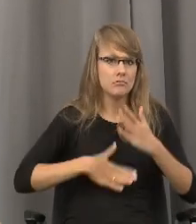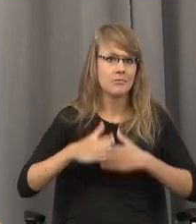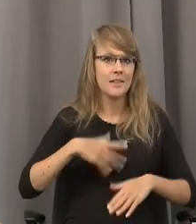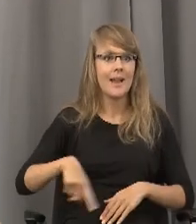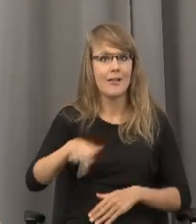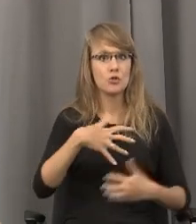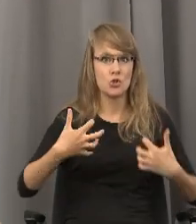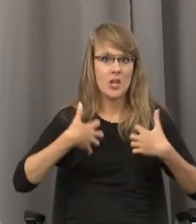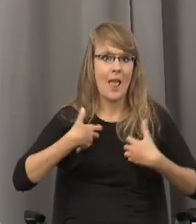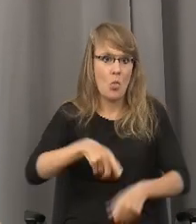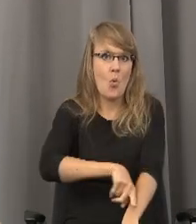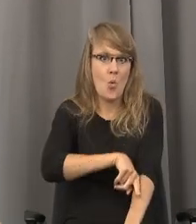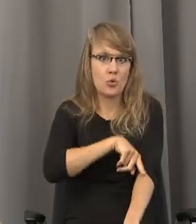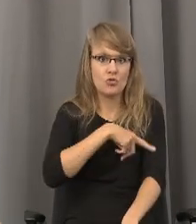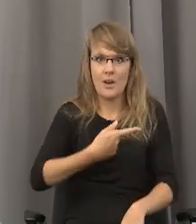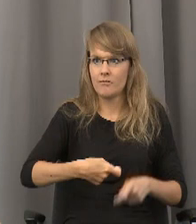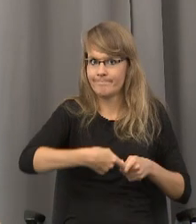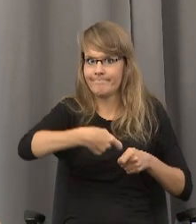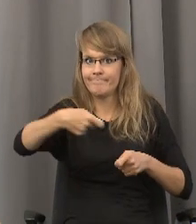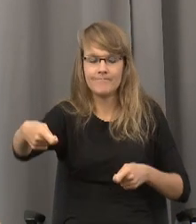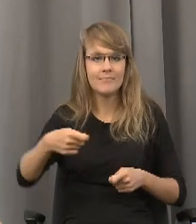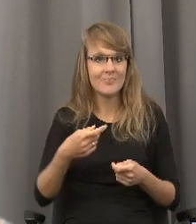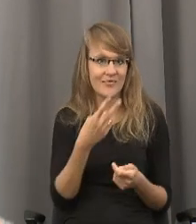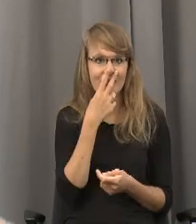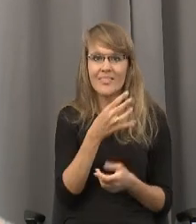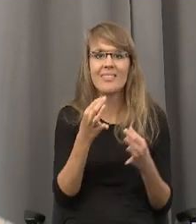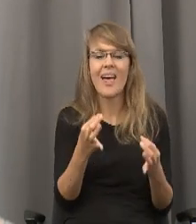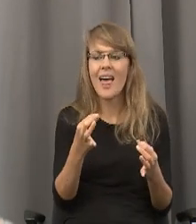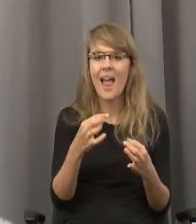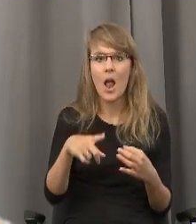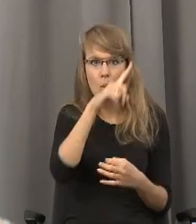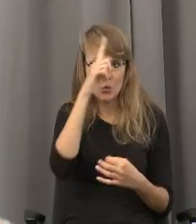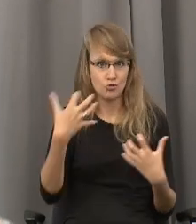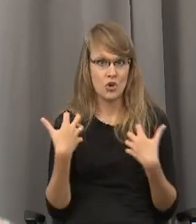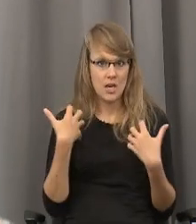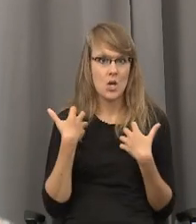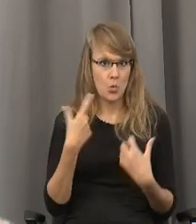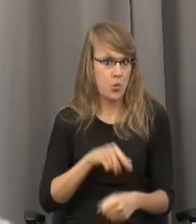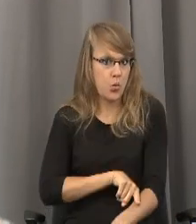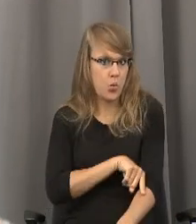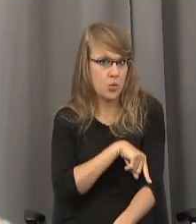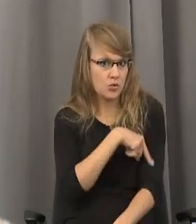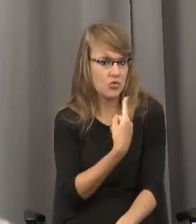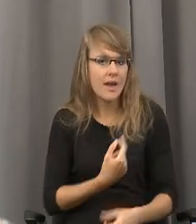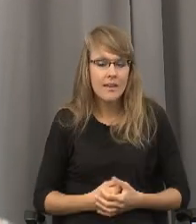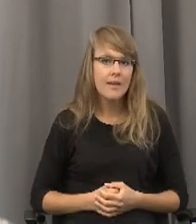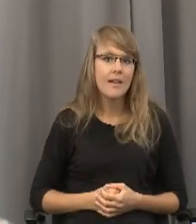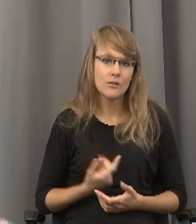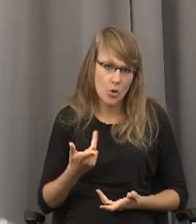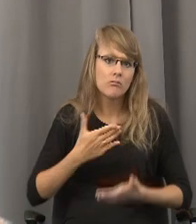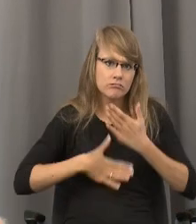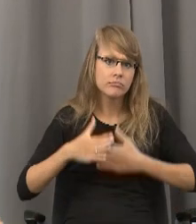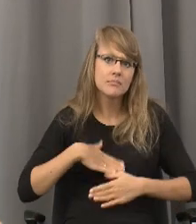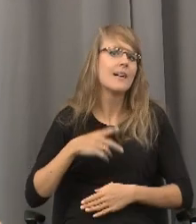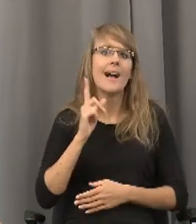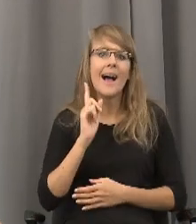wszystkich się wydłuża, czyli mamy dłuższy okres przeżywalności, jakby powiedzieli eksperci z Zakładu Ubezpieczeń Społecznych, to w